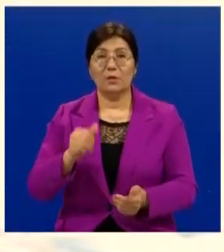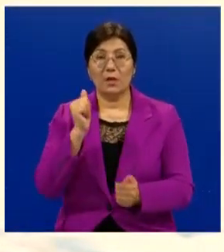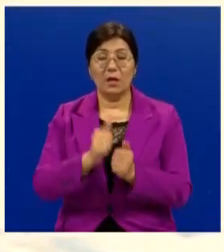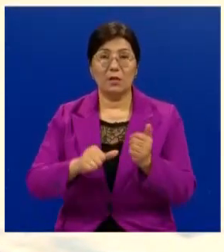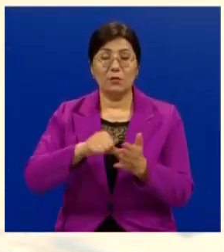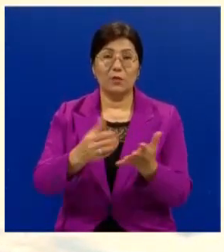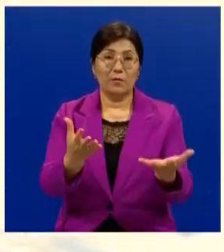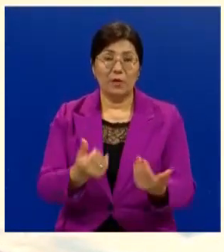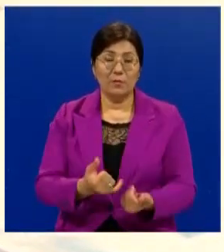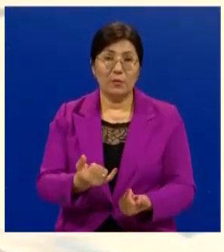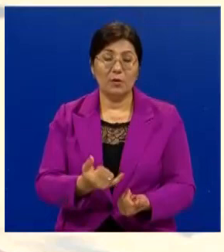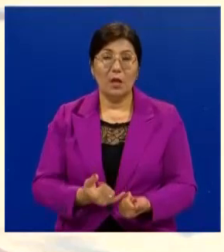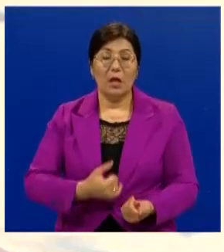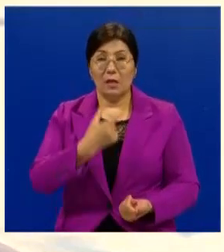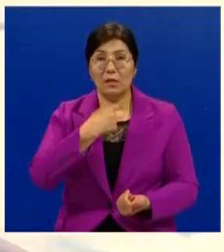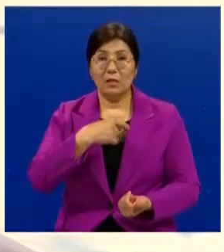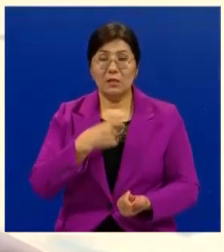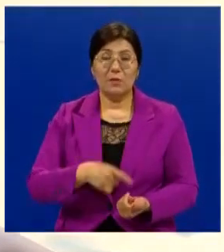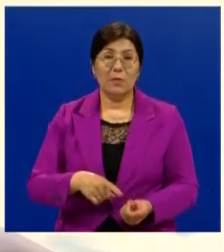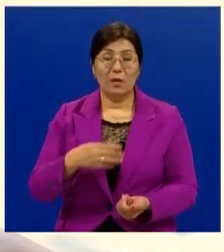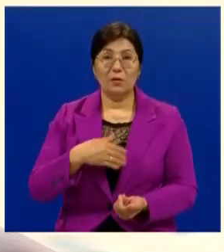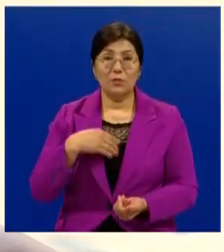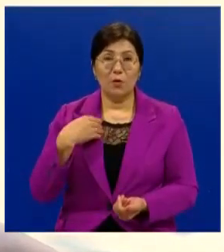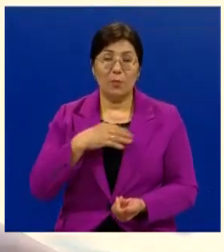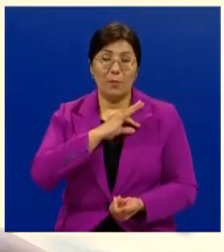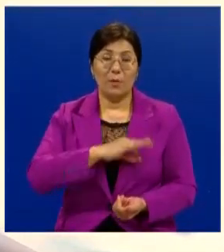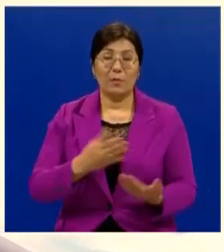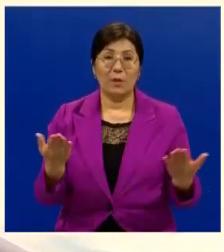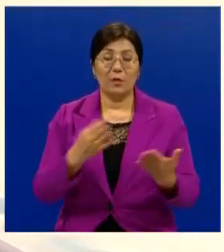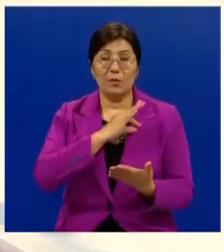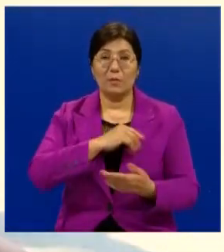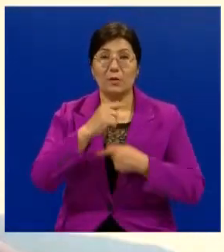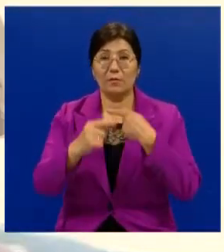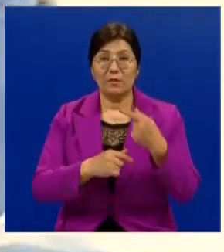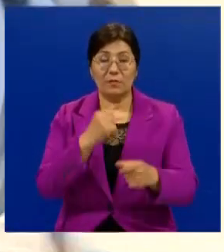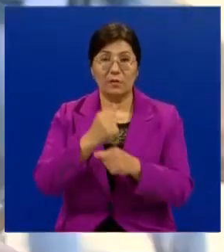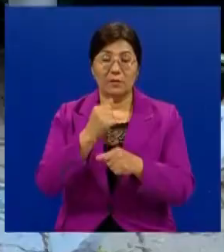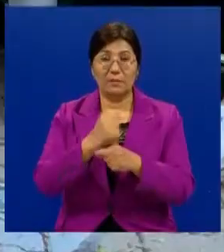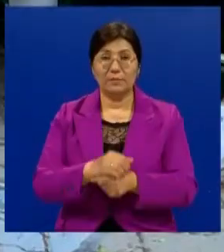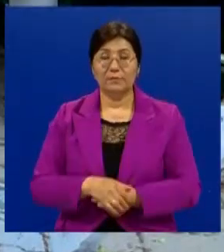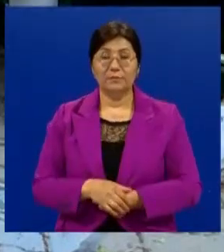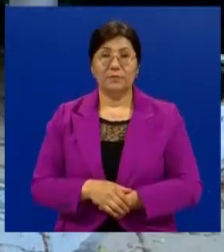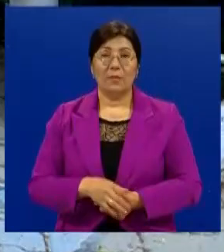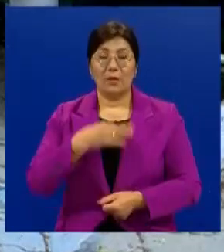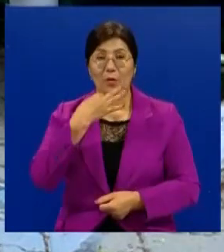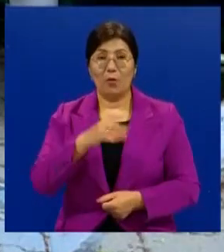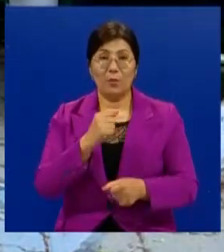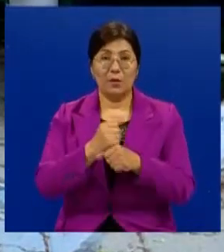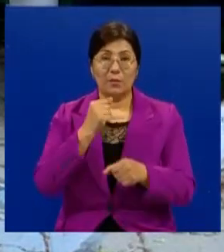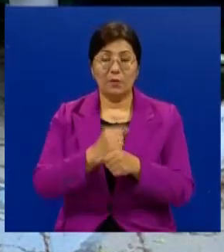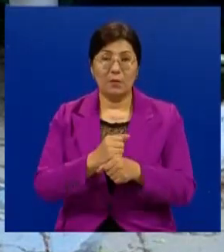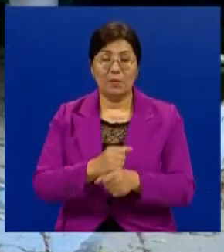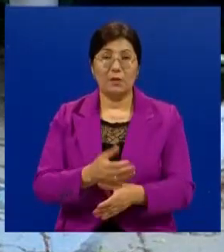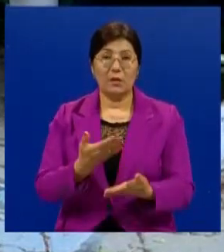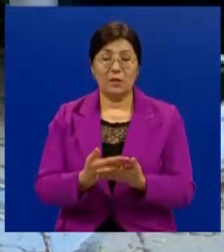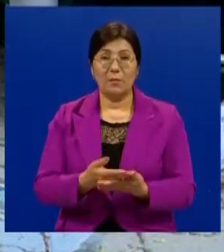методы, формы, что-то полезное, которые потом применит при организации летнего отдыха. Опытом работы в организации детского